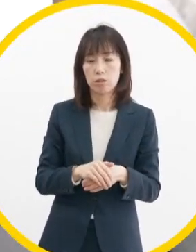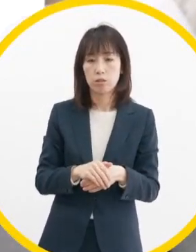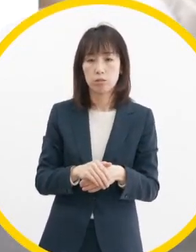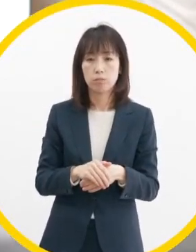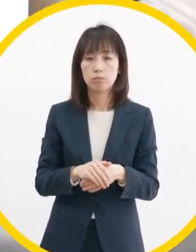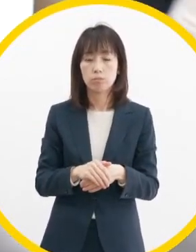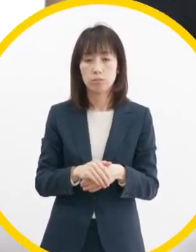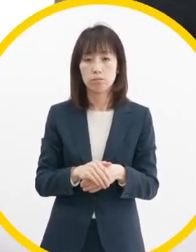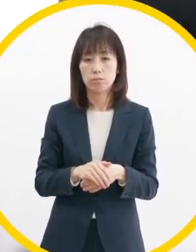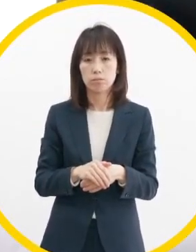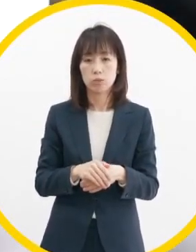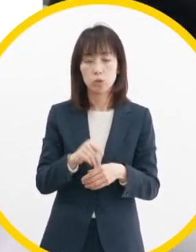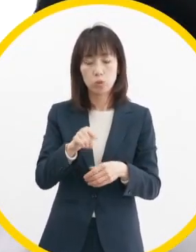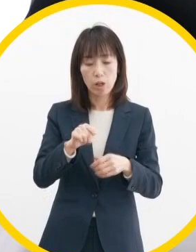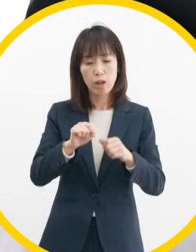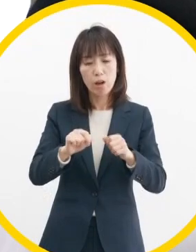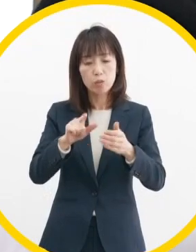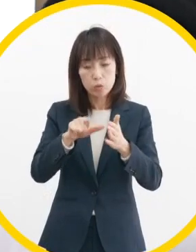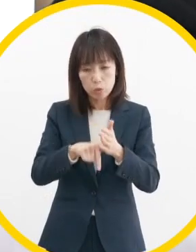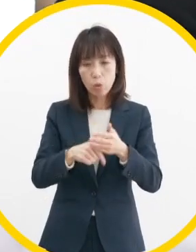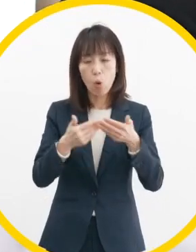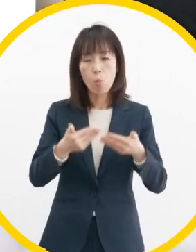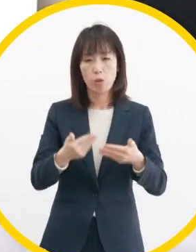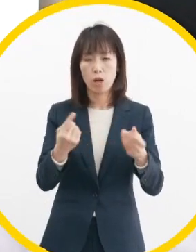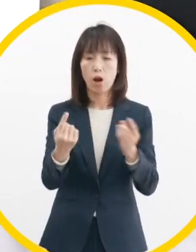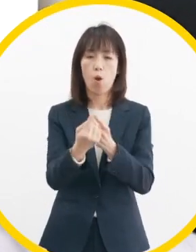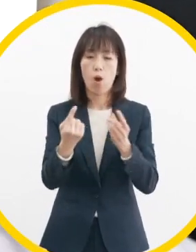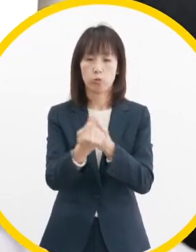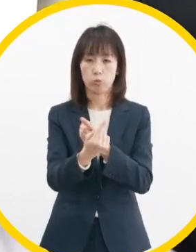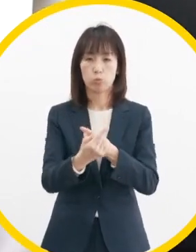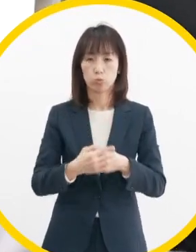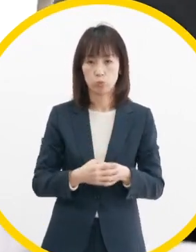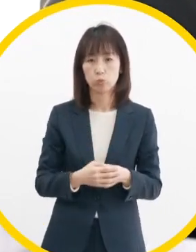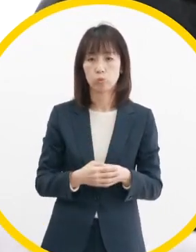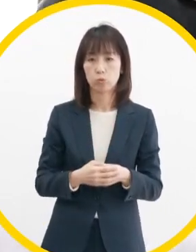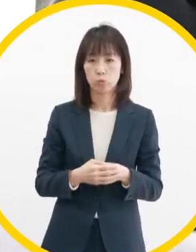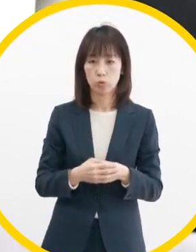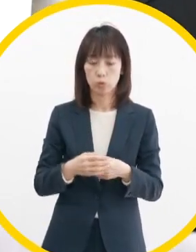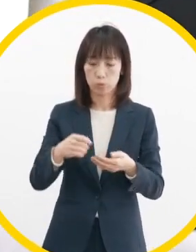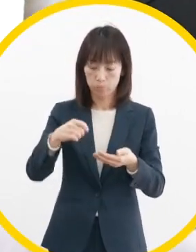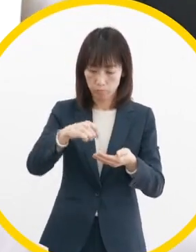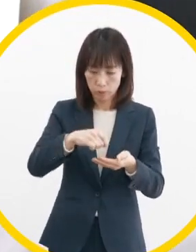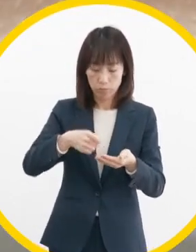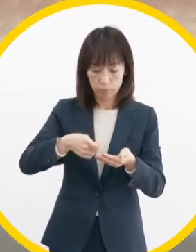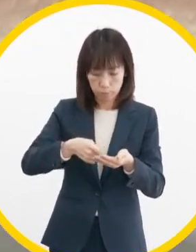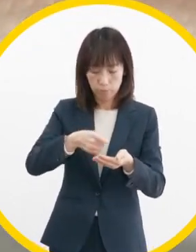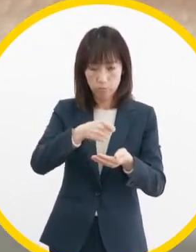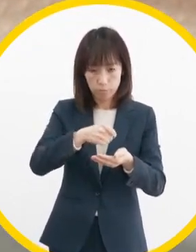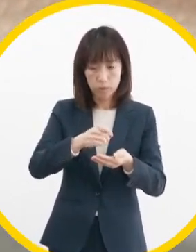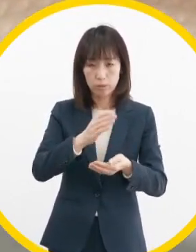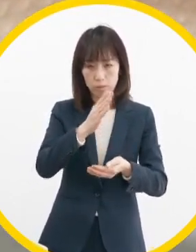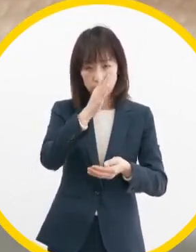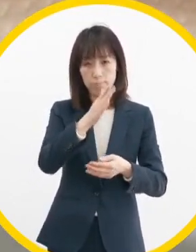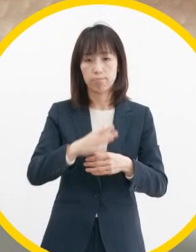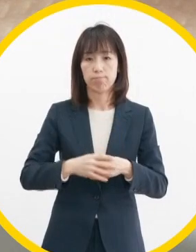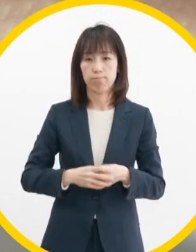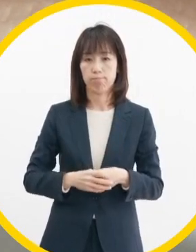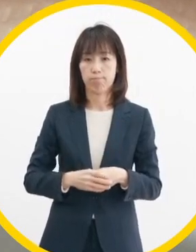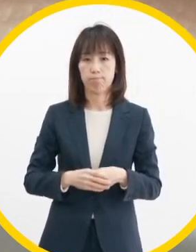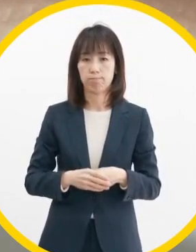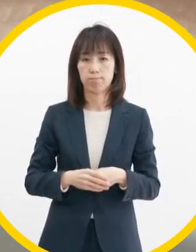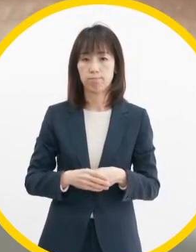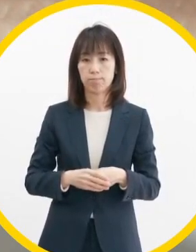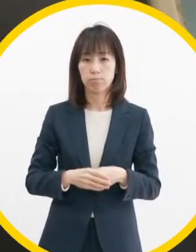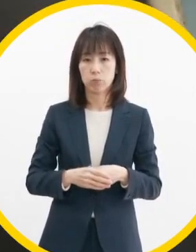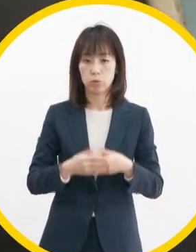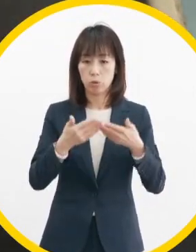違います、きっと違います。 そうするとね、あの重量が変わってしまうので、あのメスで一つ一つ剥いてですね、ああ、やります